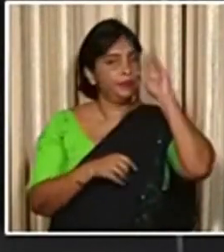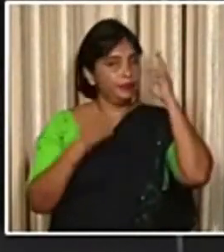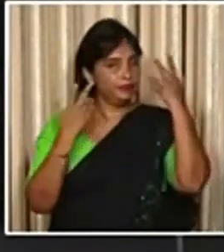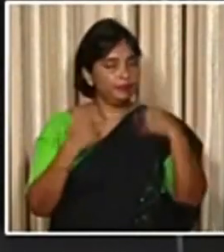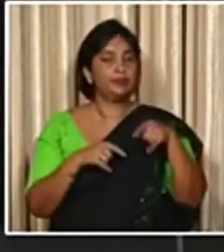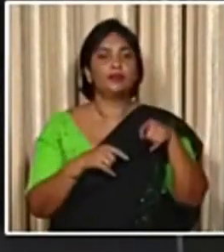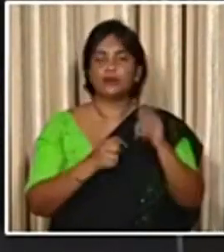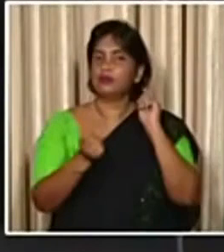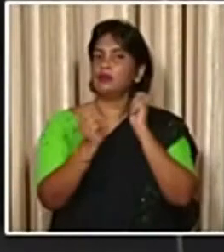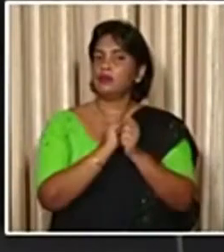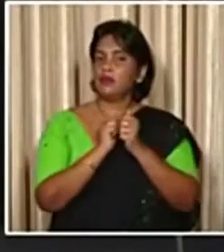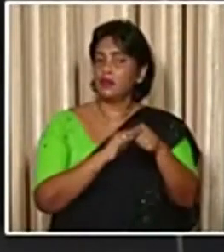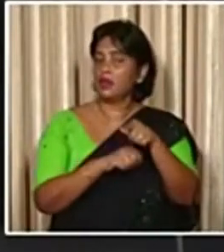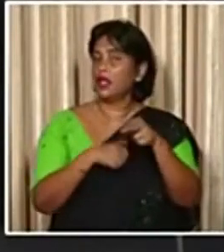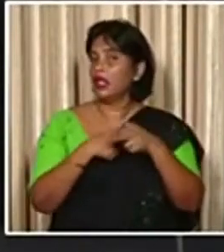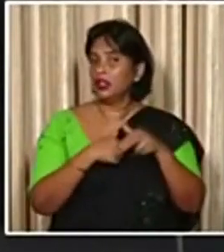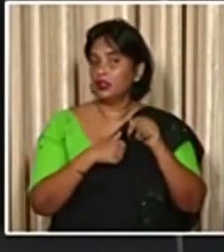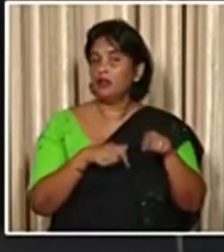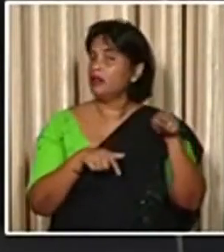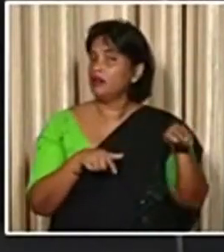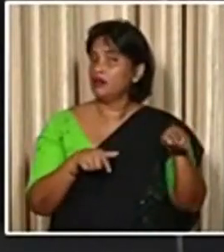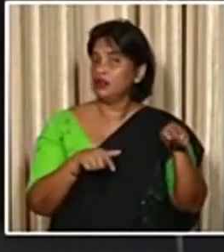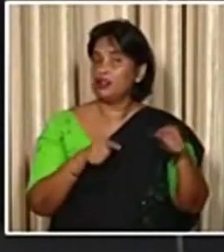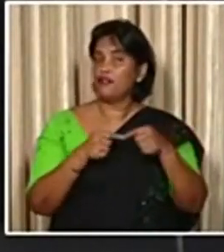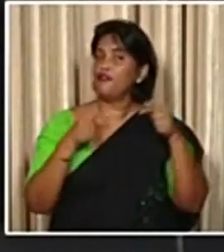අරගෙන මේක සංශෝධනය කරන්න. මොකද හේතුව නැත්නම්